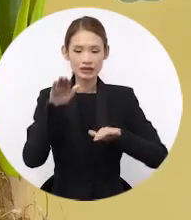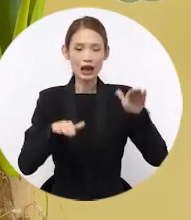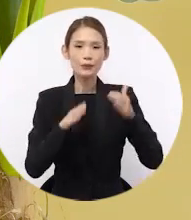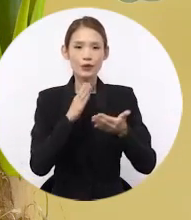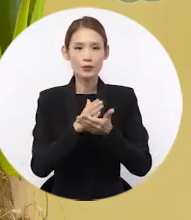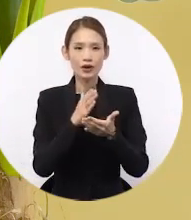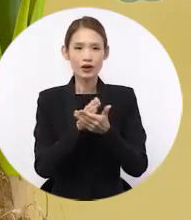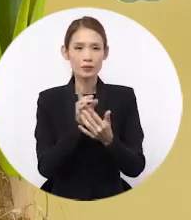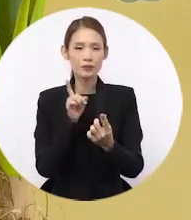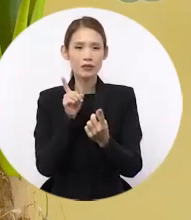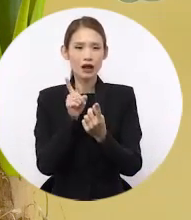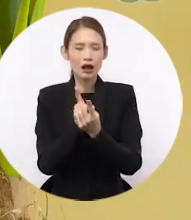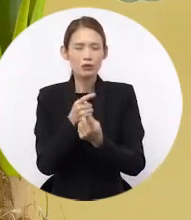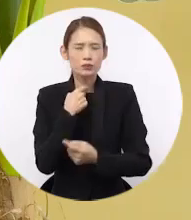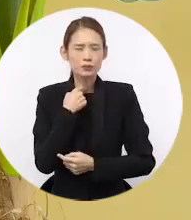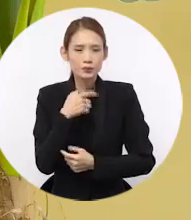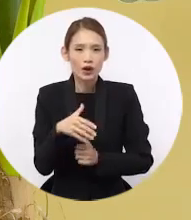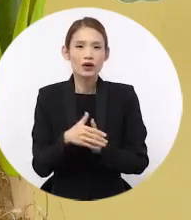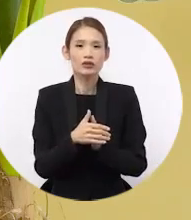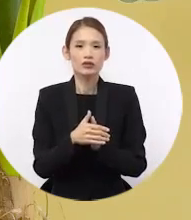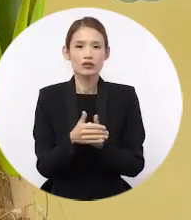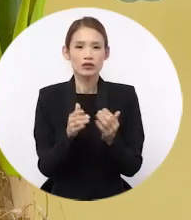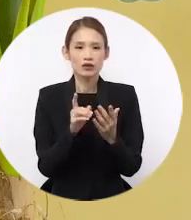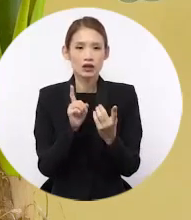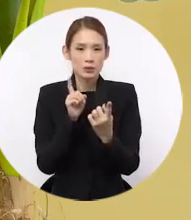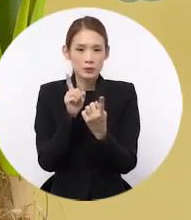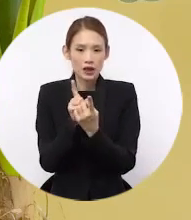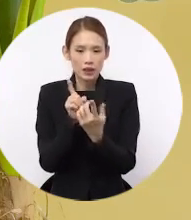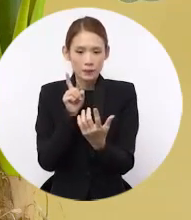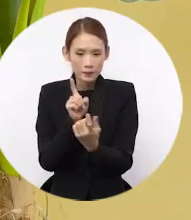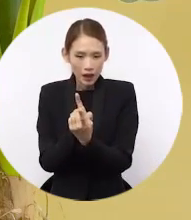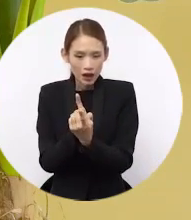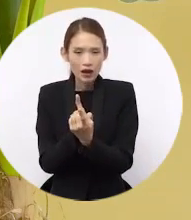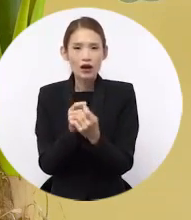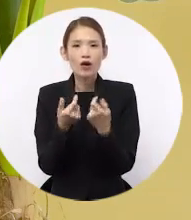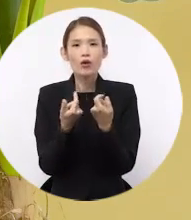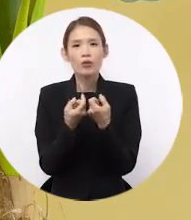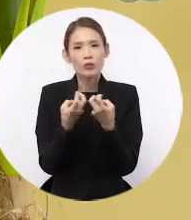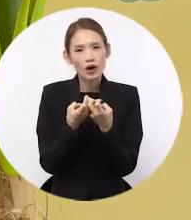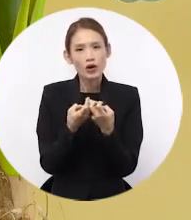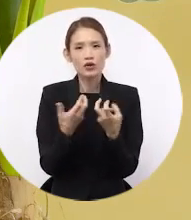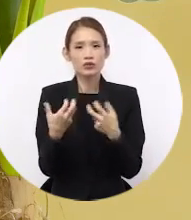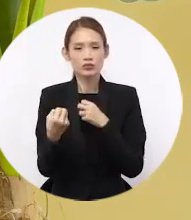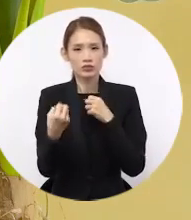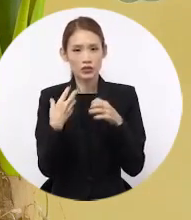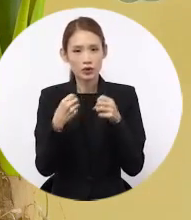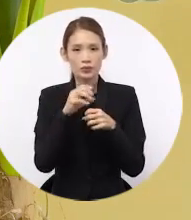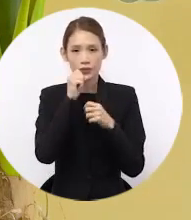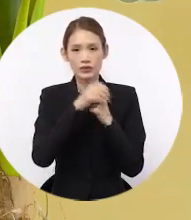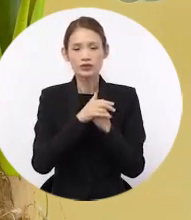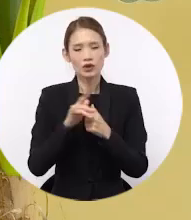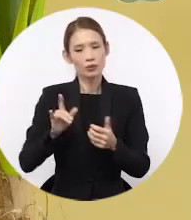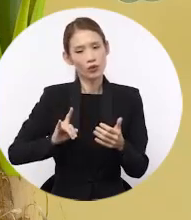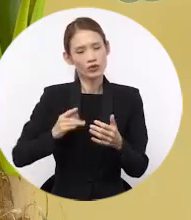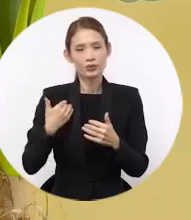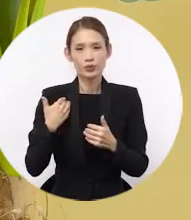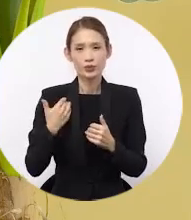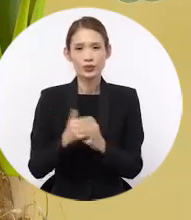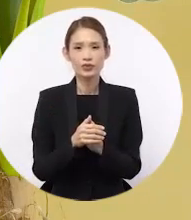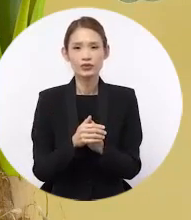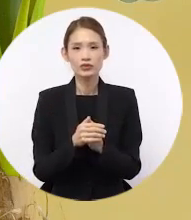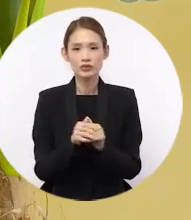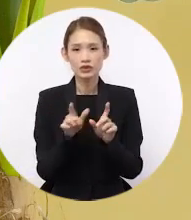아니라 만나보지 못해서 어떻게 대할지를 모르겠어서 그래요 라고 말을 많이 하세요. 그게 변명일 수도 있고 아닐 수도